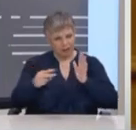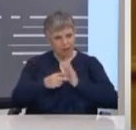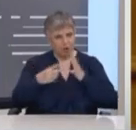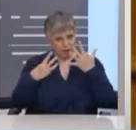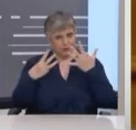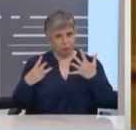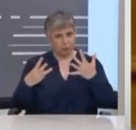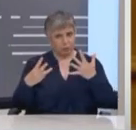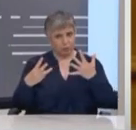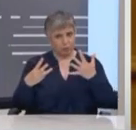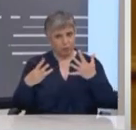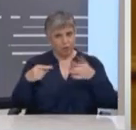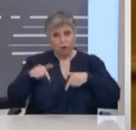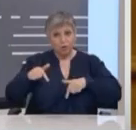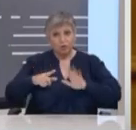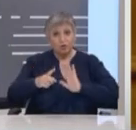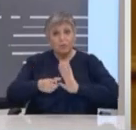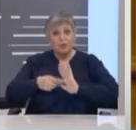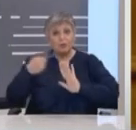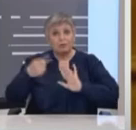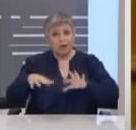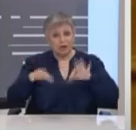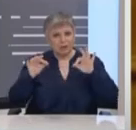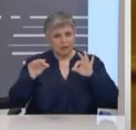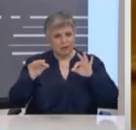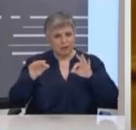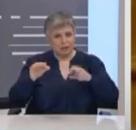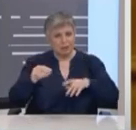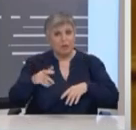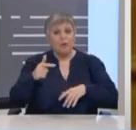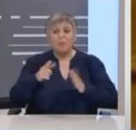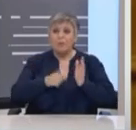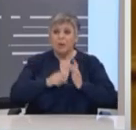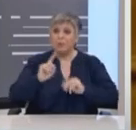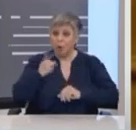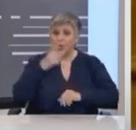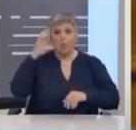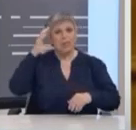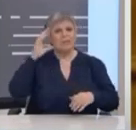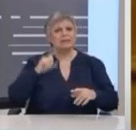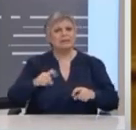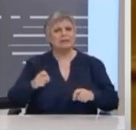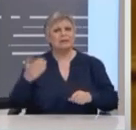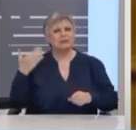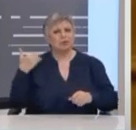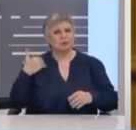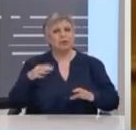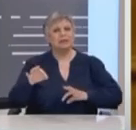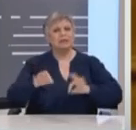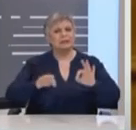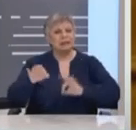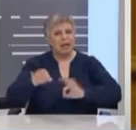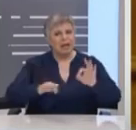θυμίσω ότι κάποτε είχαμε καταλήξει και σε ένα σχέδιο το οποίο είχε έρθει, είχε εγκριθεί και